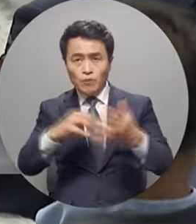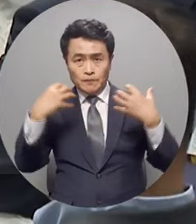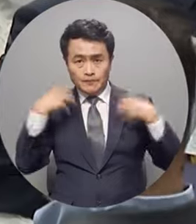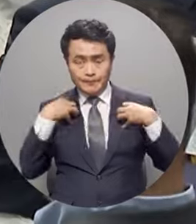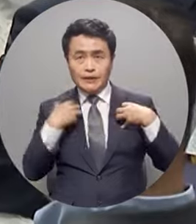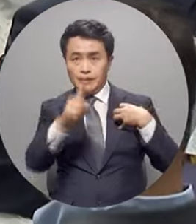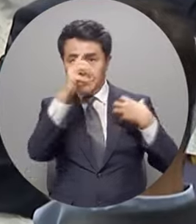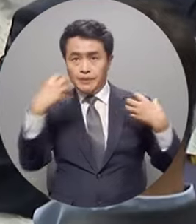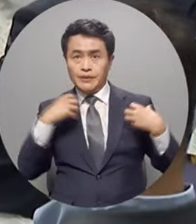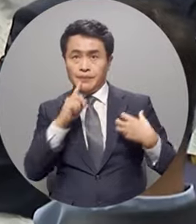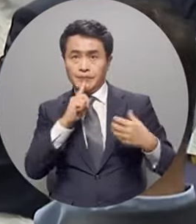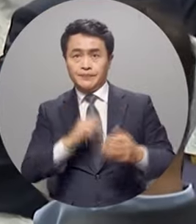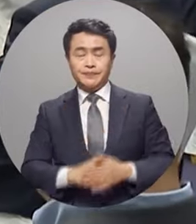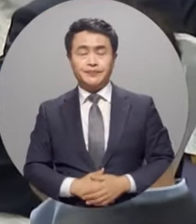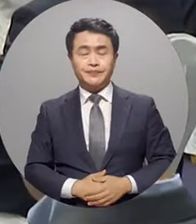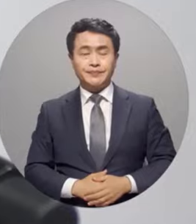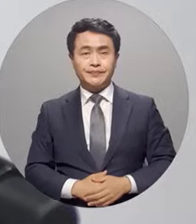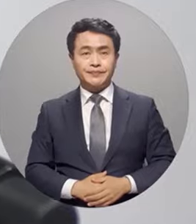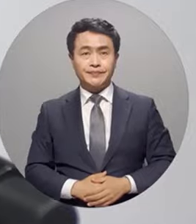정부는 밝혔습니다